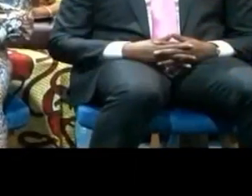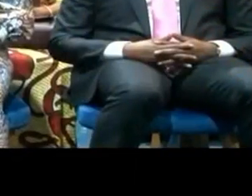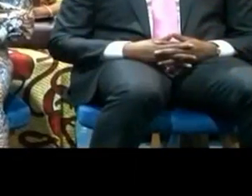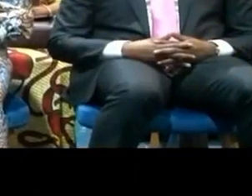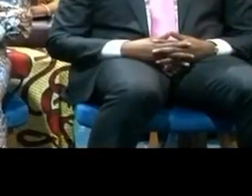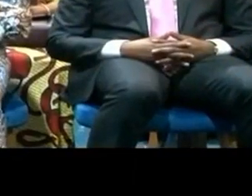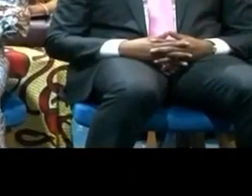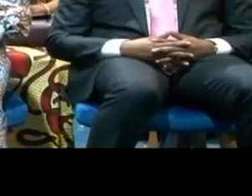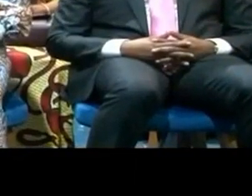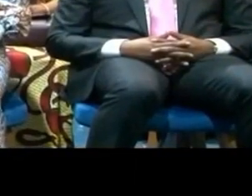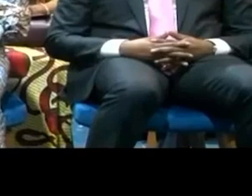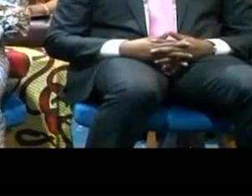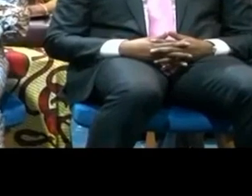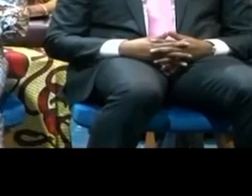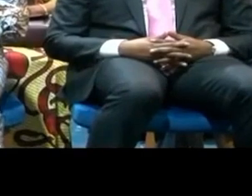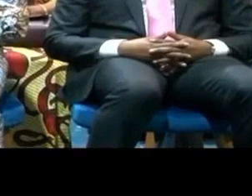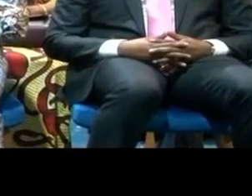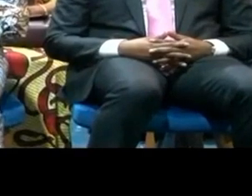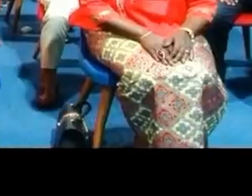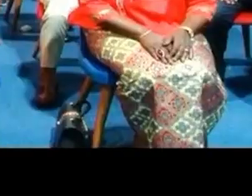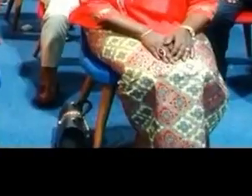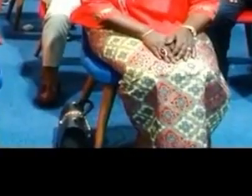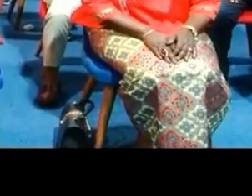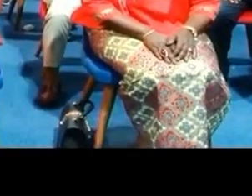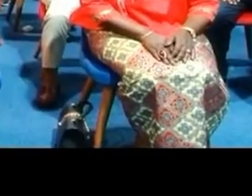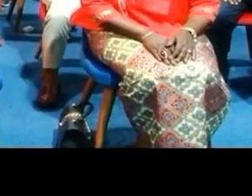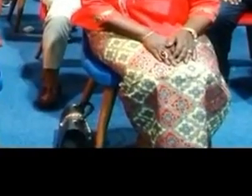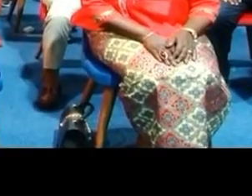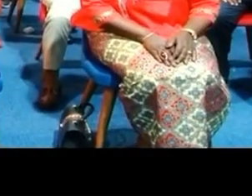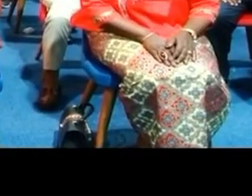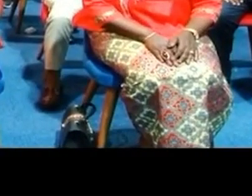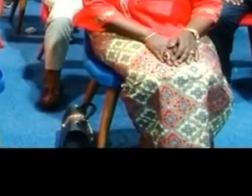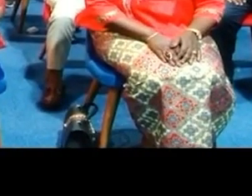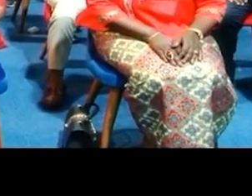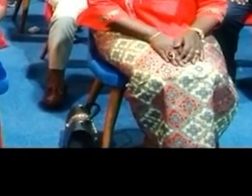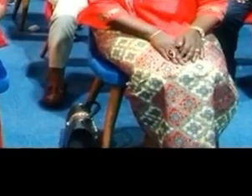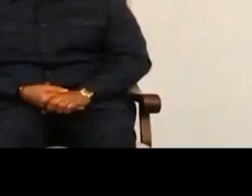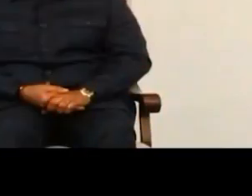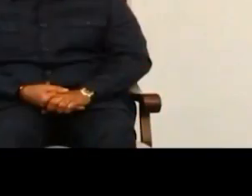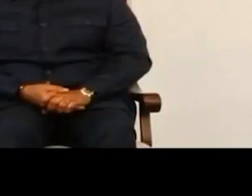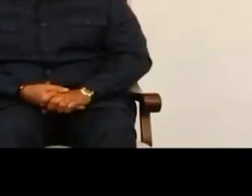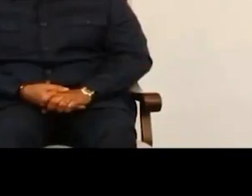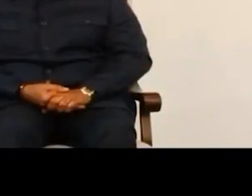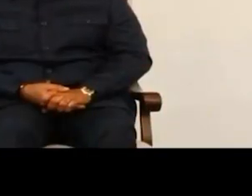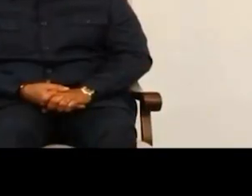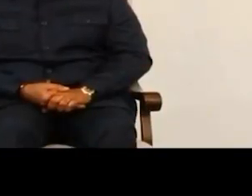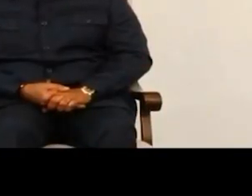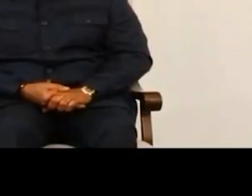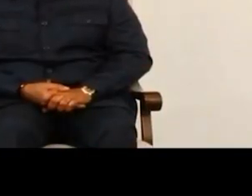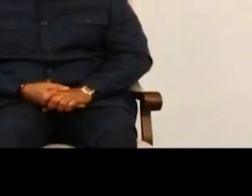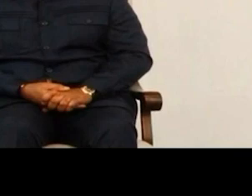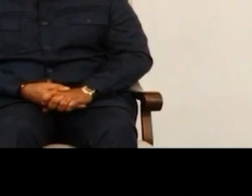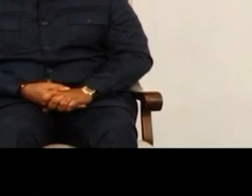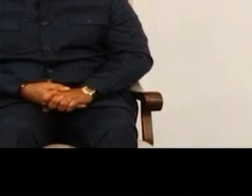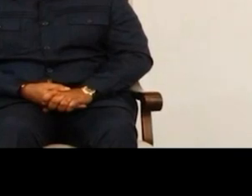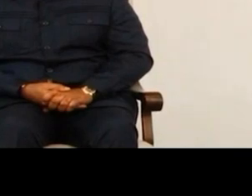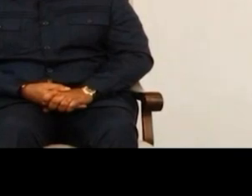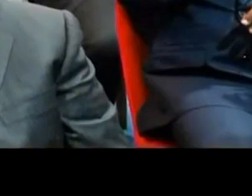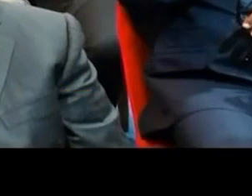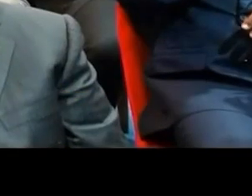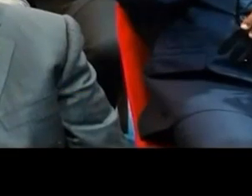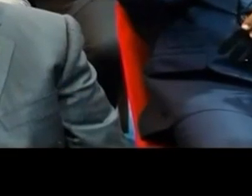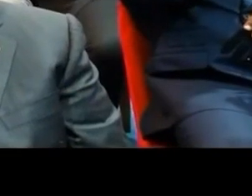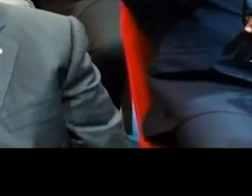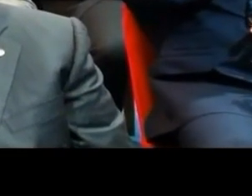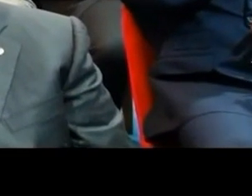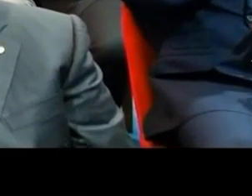était évoquée au cours des échanges. Le chef de l'État a réitéré sa détermination dans la recherche de voies et moyens de restaurer la